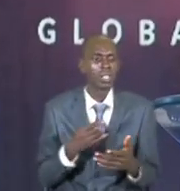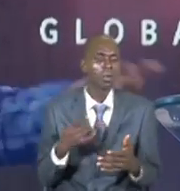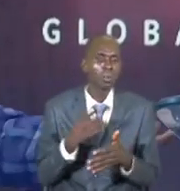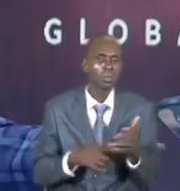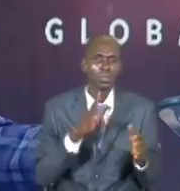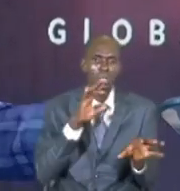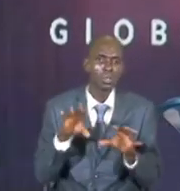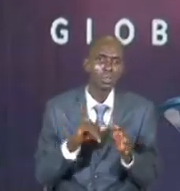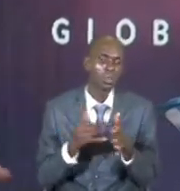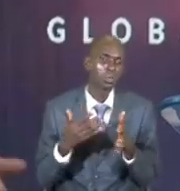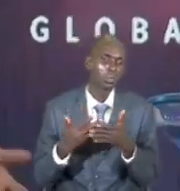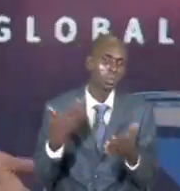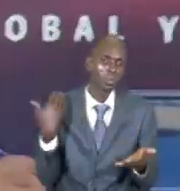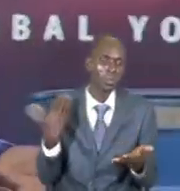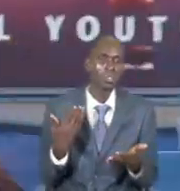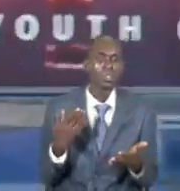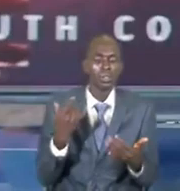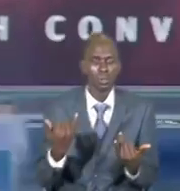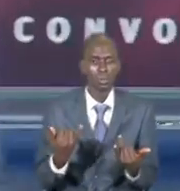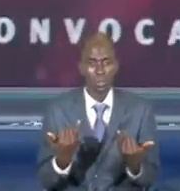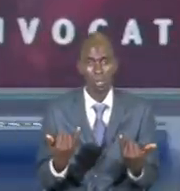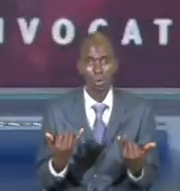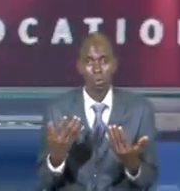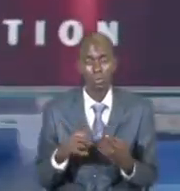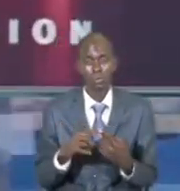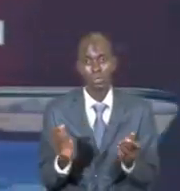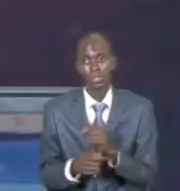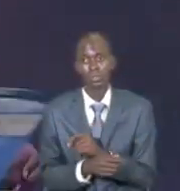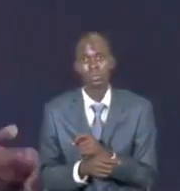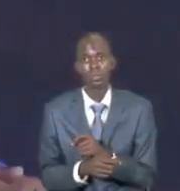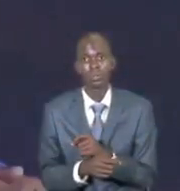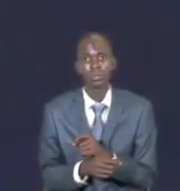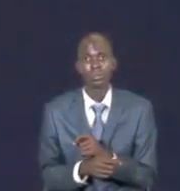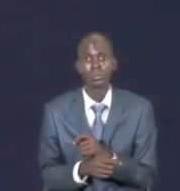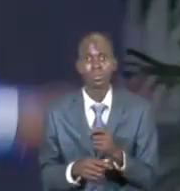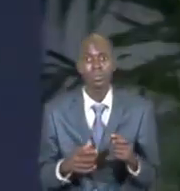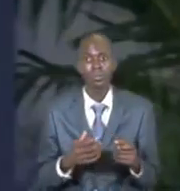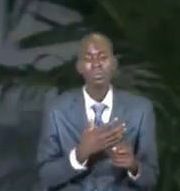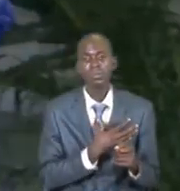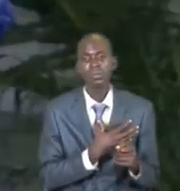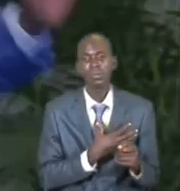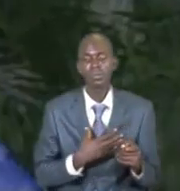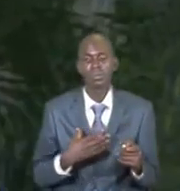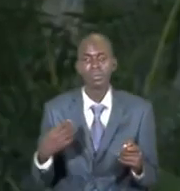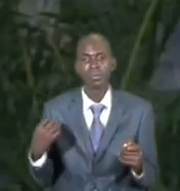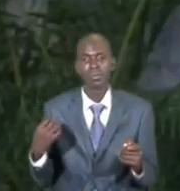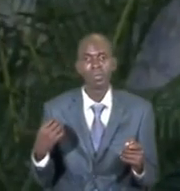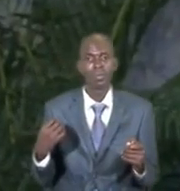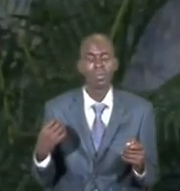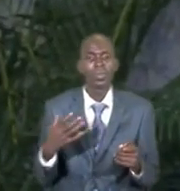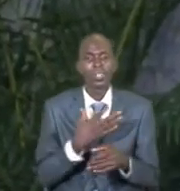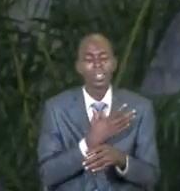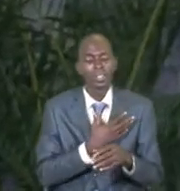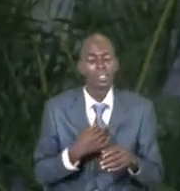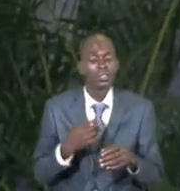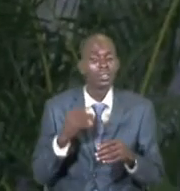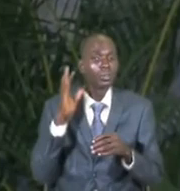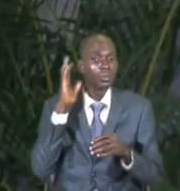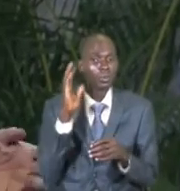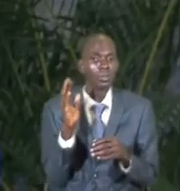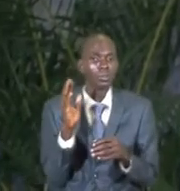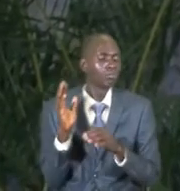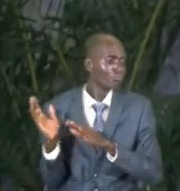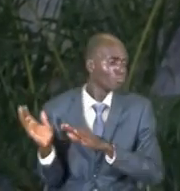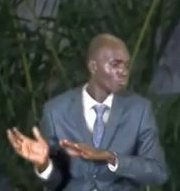ọ dịkwanụ mma. Ọ bụ na m gaa n'ihu na-aga n'ụzọ ahụ, aga m abụ onye a ga-ebupụ dịka ụgbọ mmiri. Mmiri nke